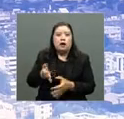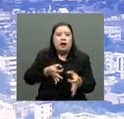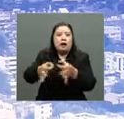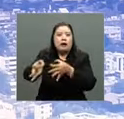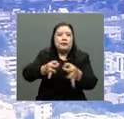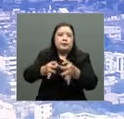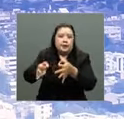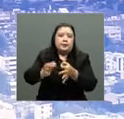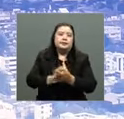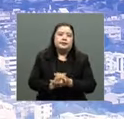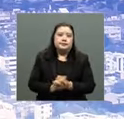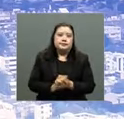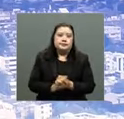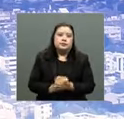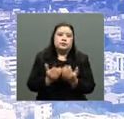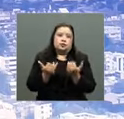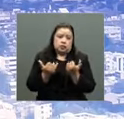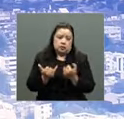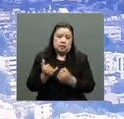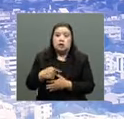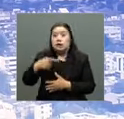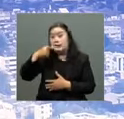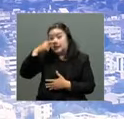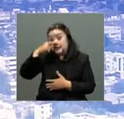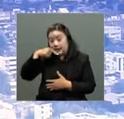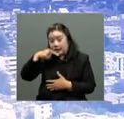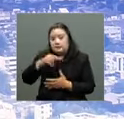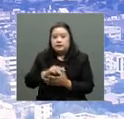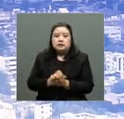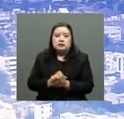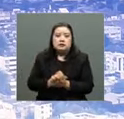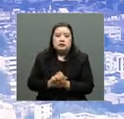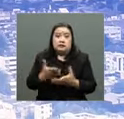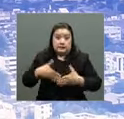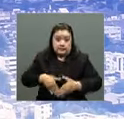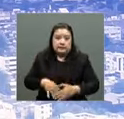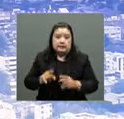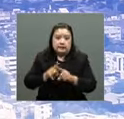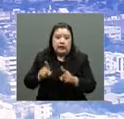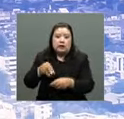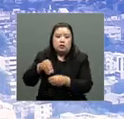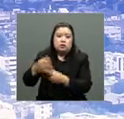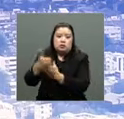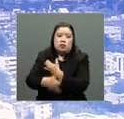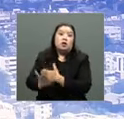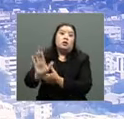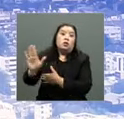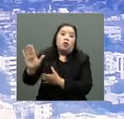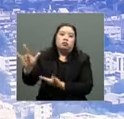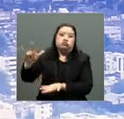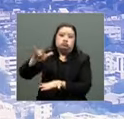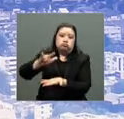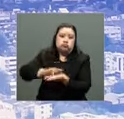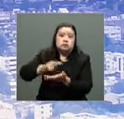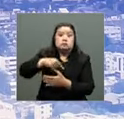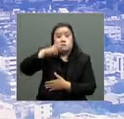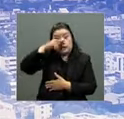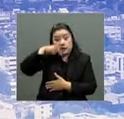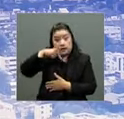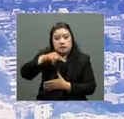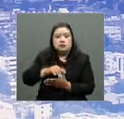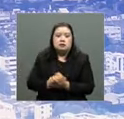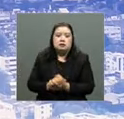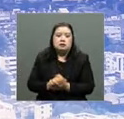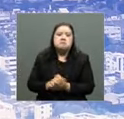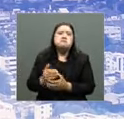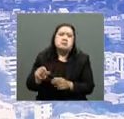าการดูแลคนไทยที่ขอเดินทางกลับมาจากต่างประเทศเขามีสิทธิ์ที่จะเดินทางเข้